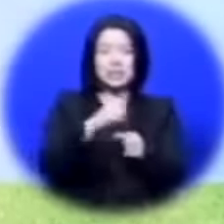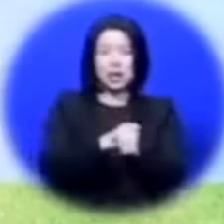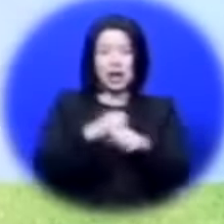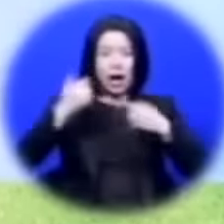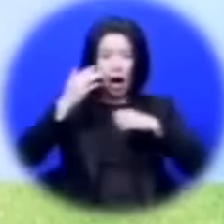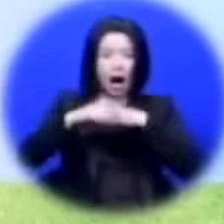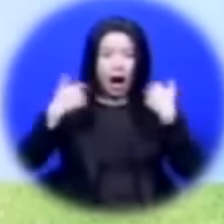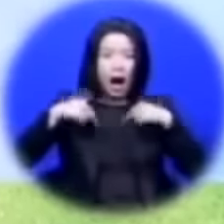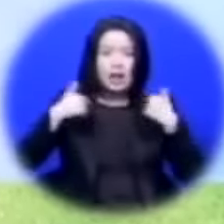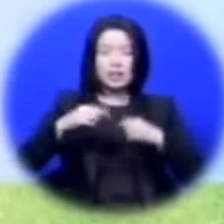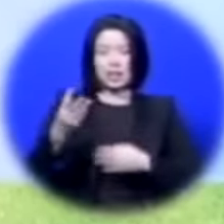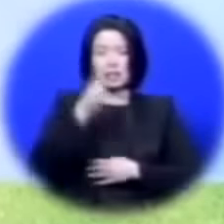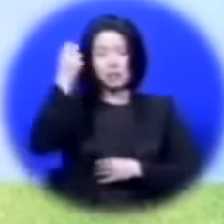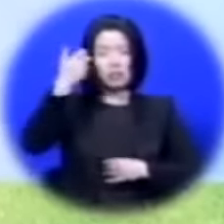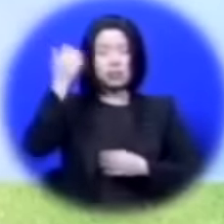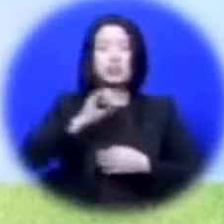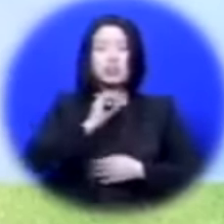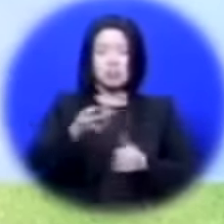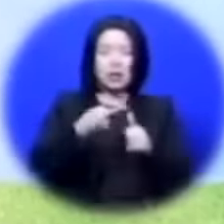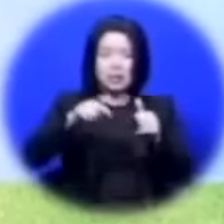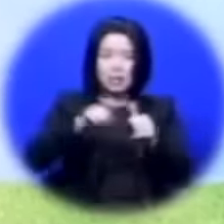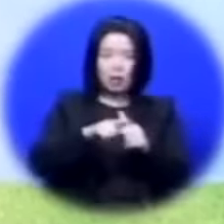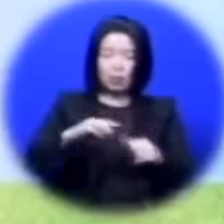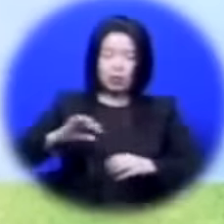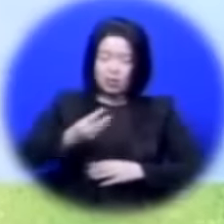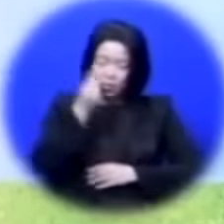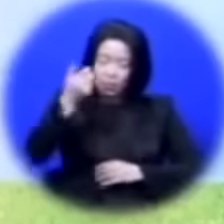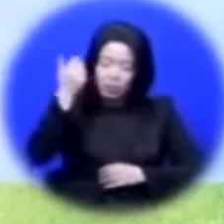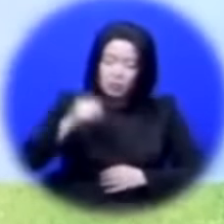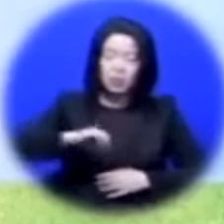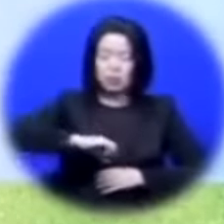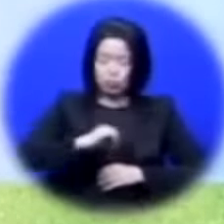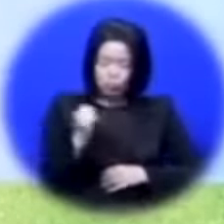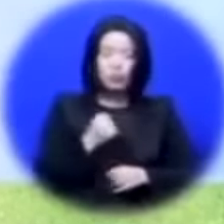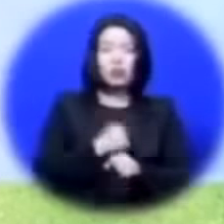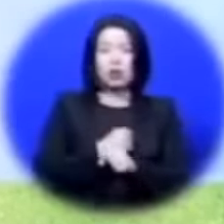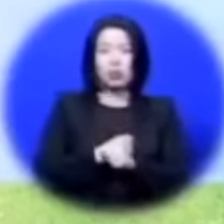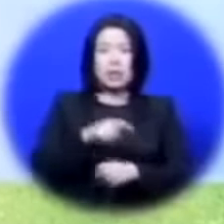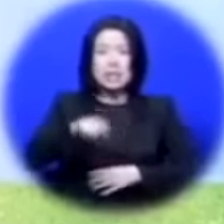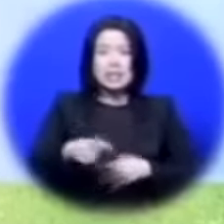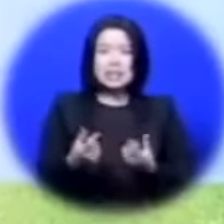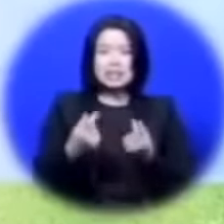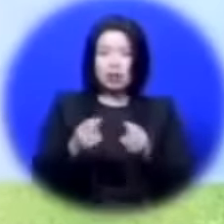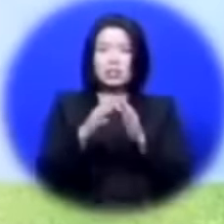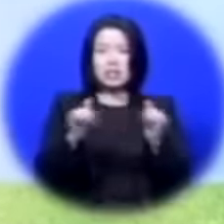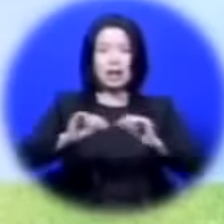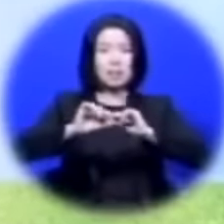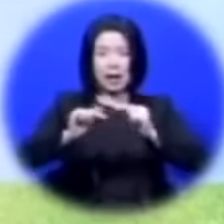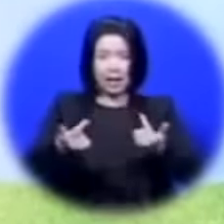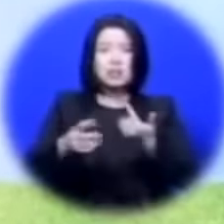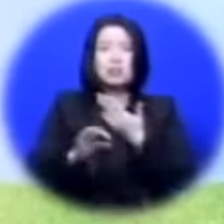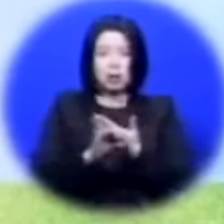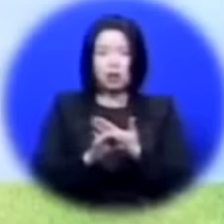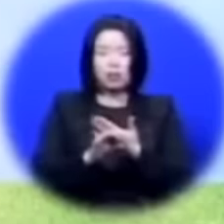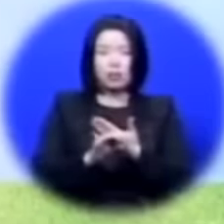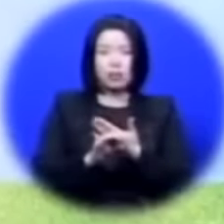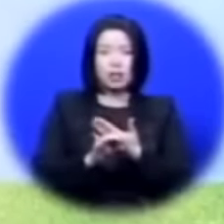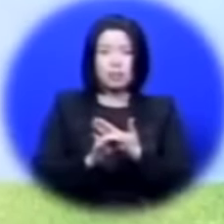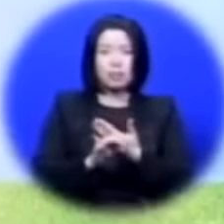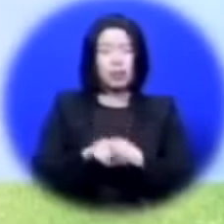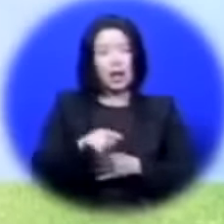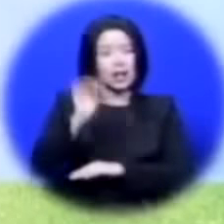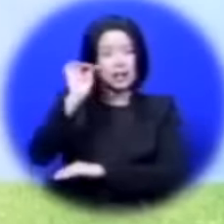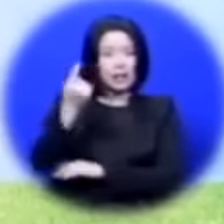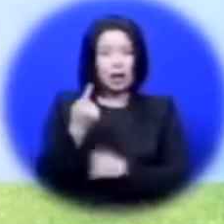성령님 의지하고 성령에게 순종하고 이런 사람이 아니면이